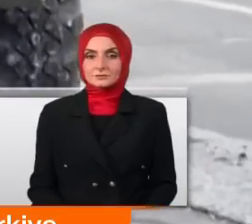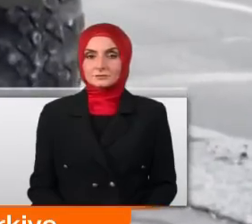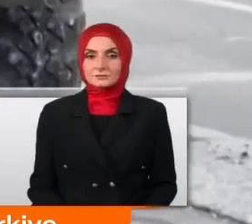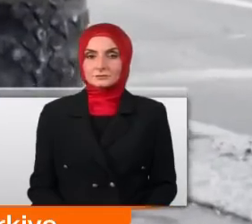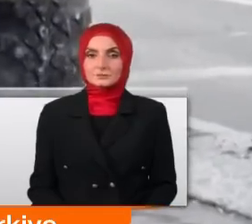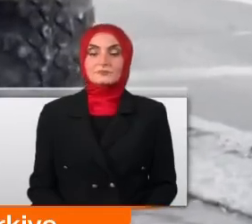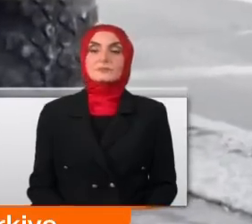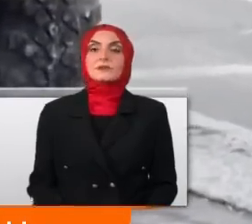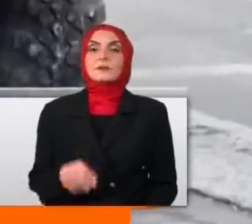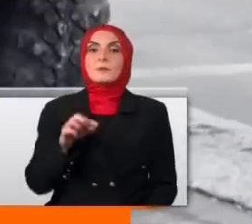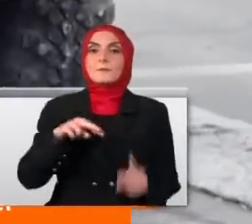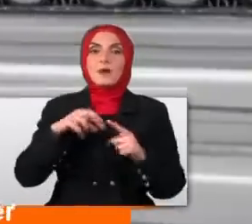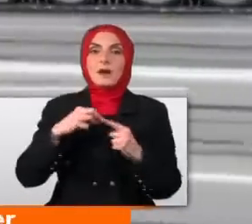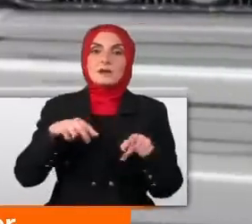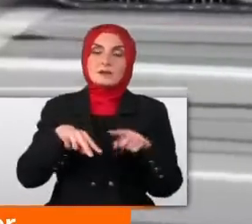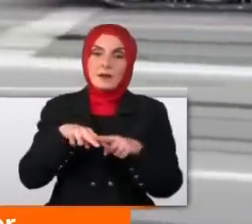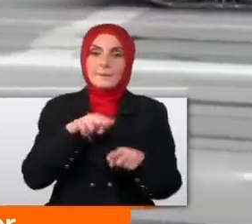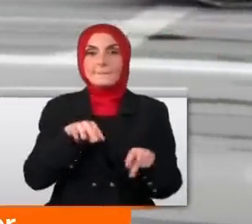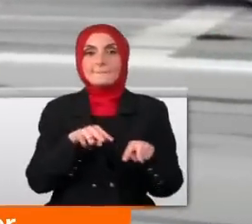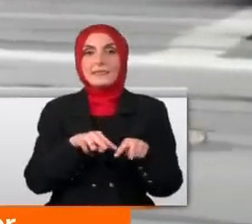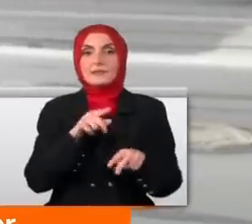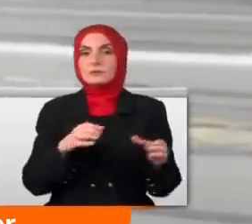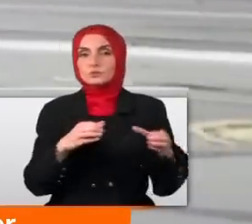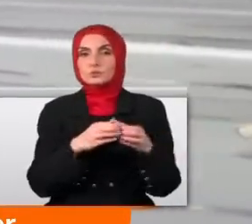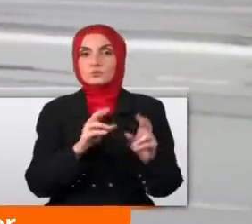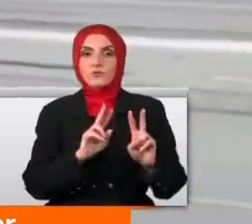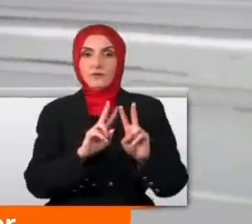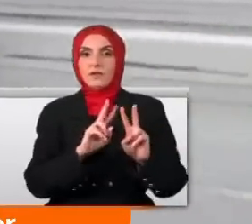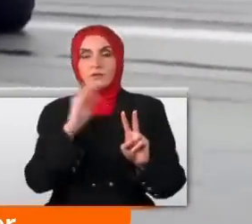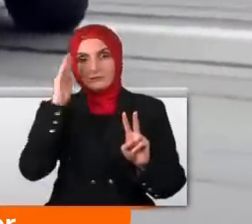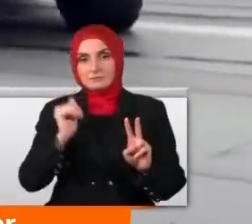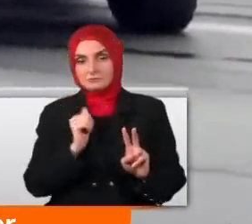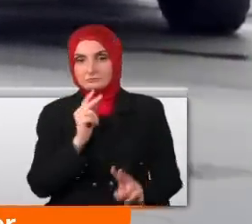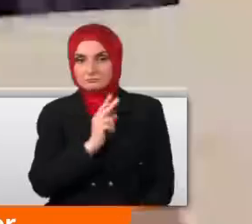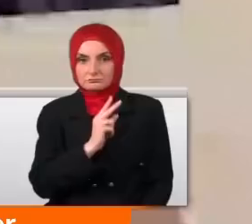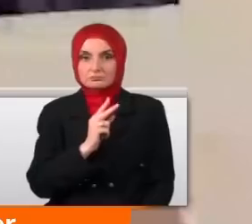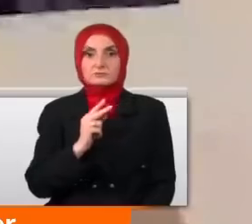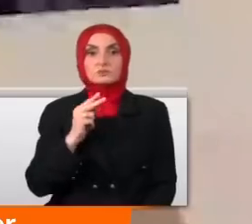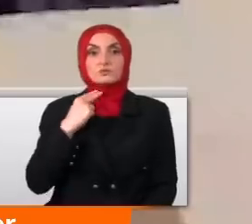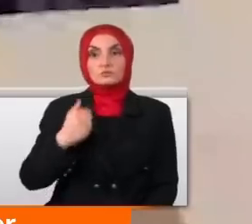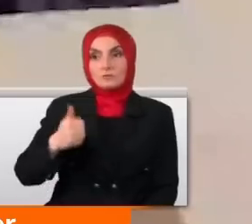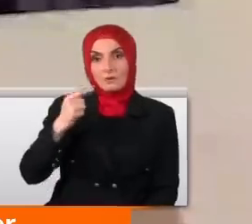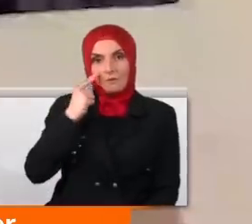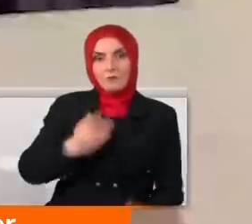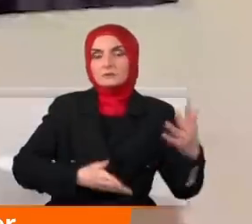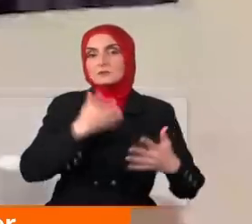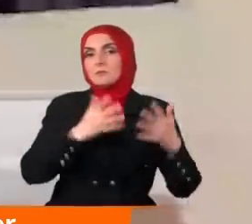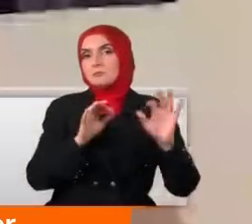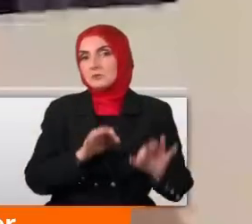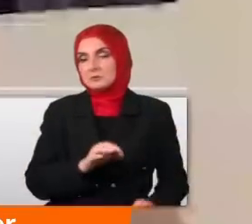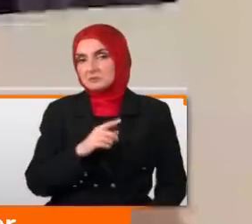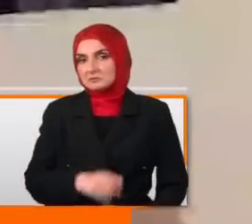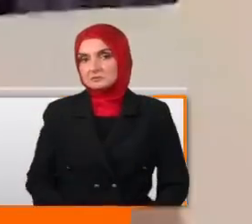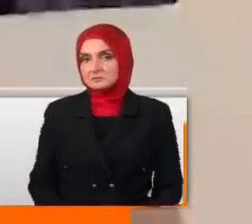Paramiliter Wagner Putin'e başkaldırdı. Dünya Rusya'da darbe girişimi iddialarıyla çalkalandı. Oligarkların bu savaşa ihtiyacı